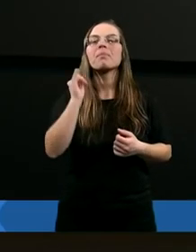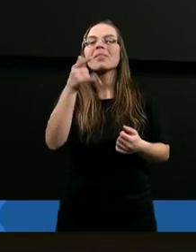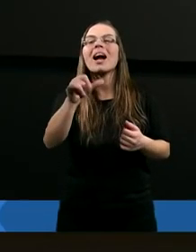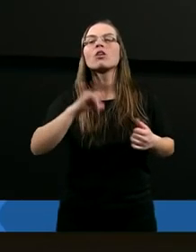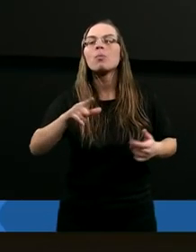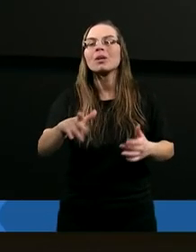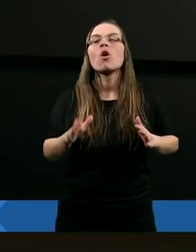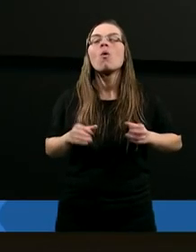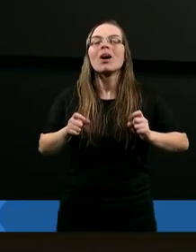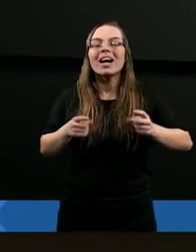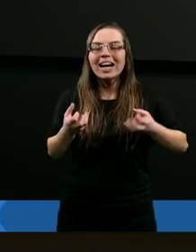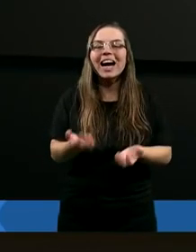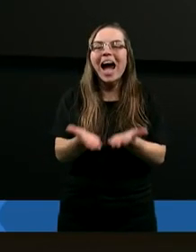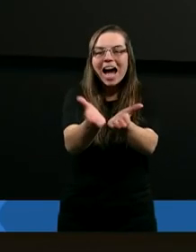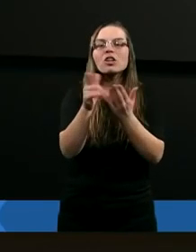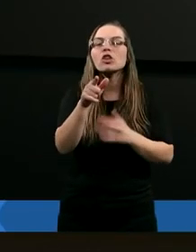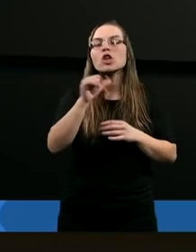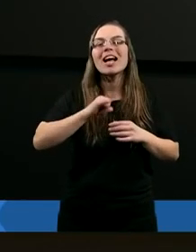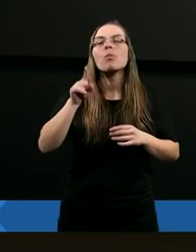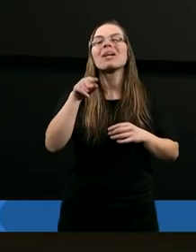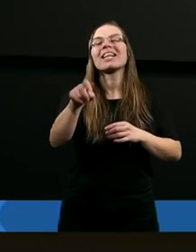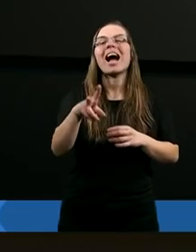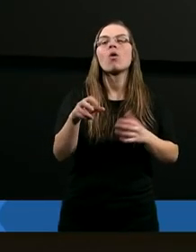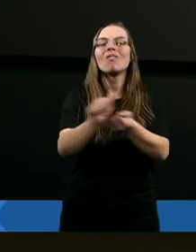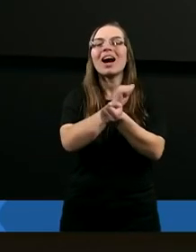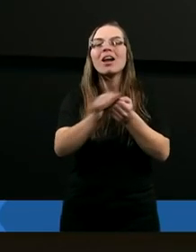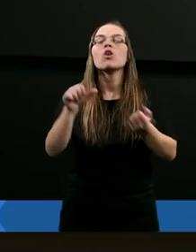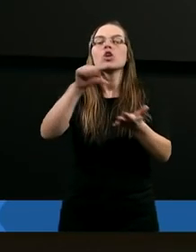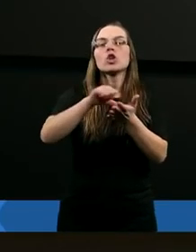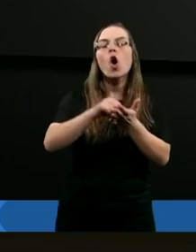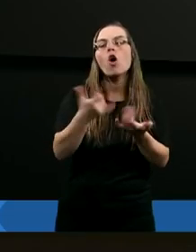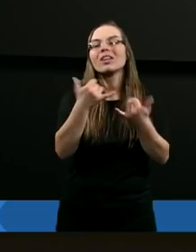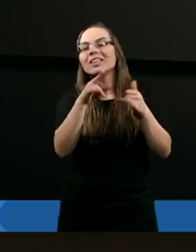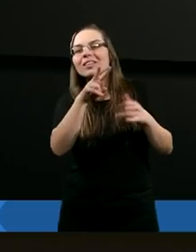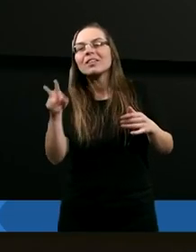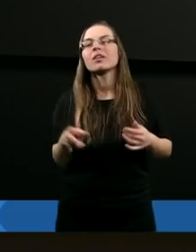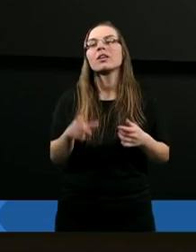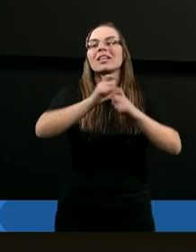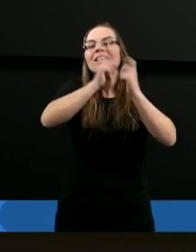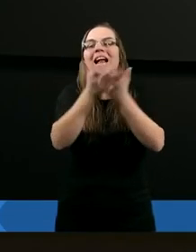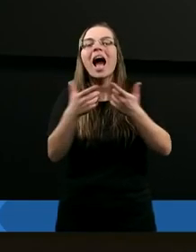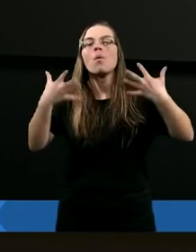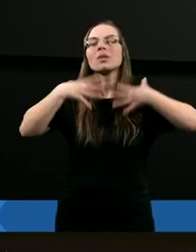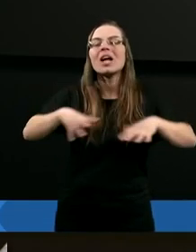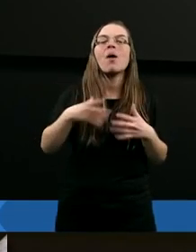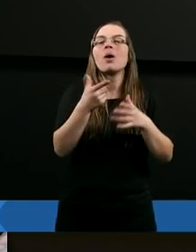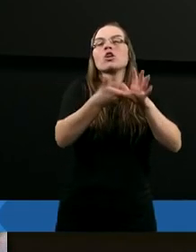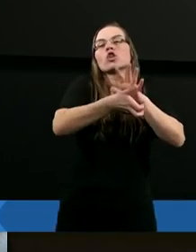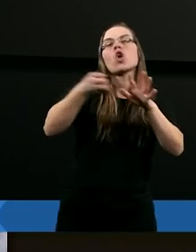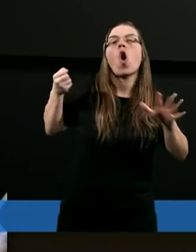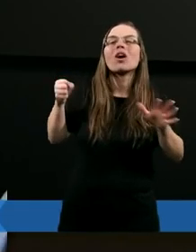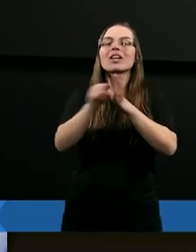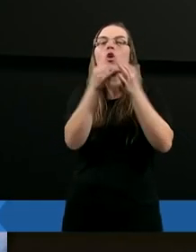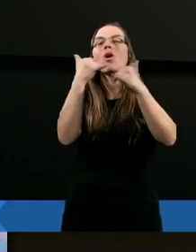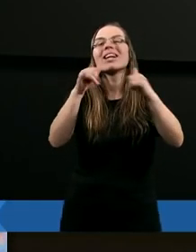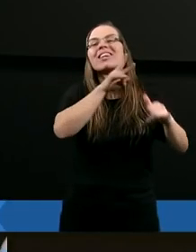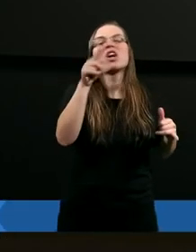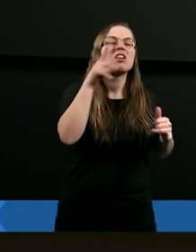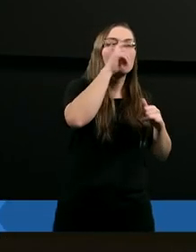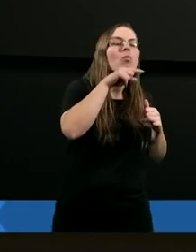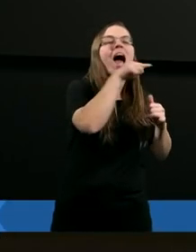radzicie, z taką walką? Toczycie taką walkę? W środku gdzieś ciało ciągnie do czegoś innego, duch